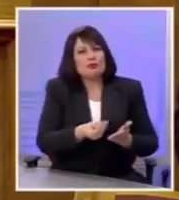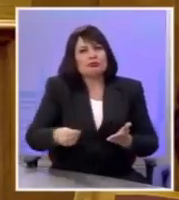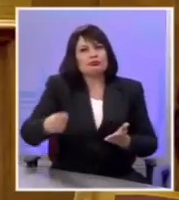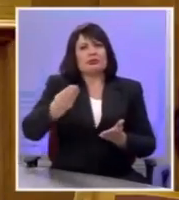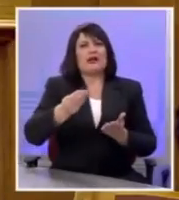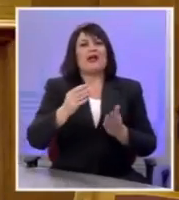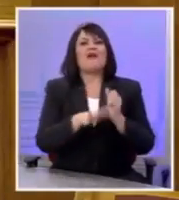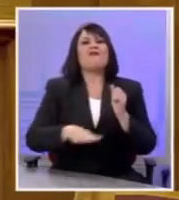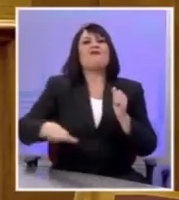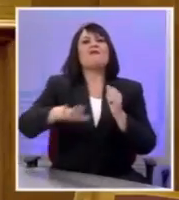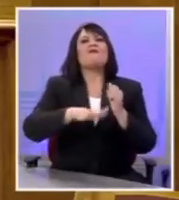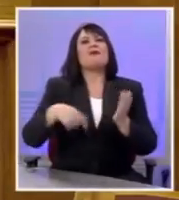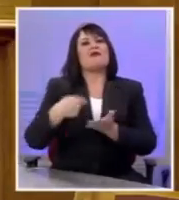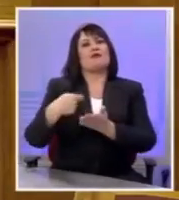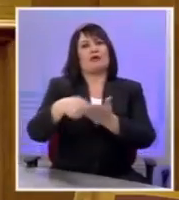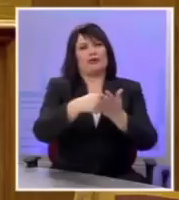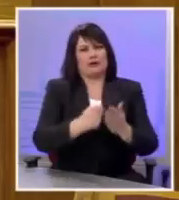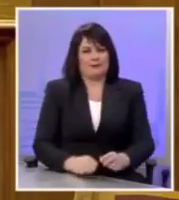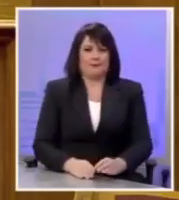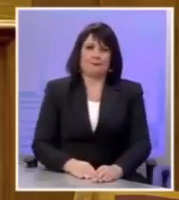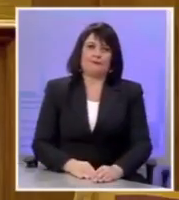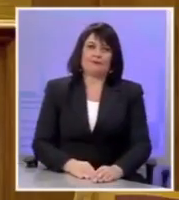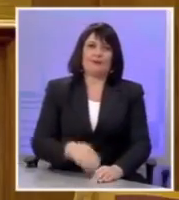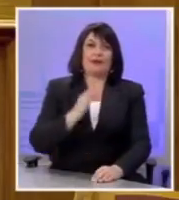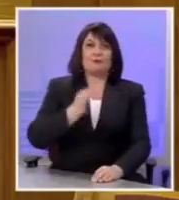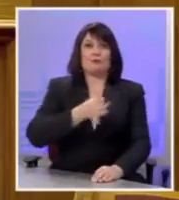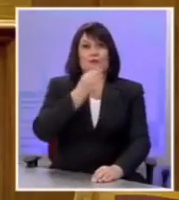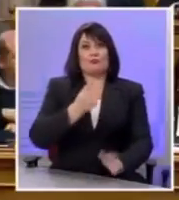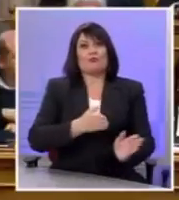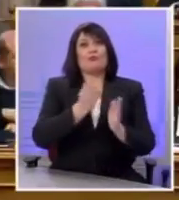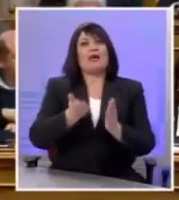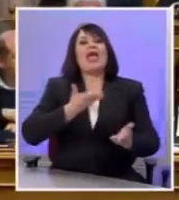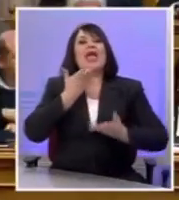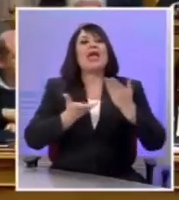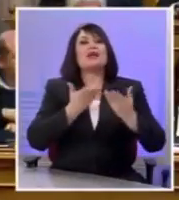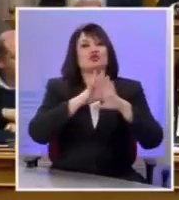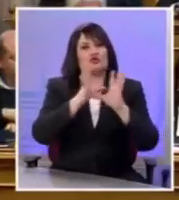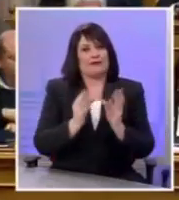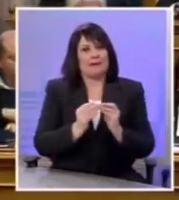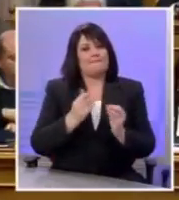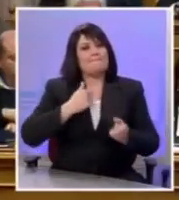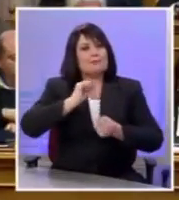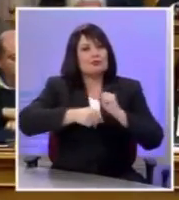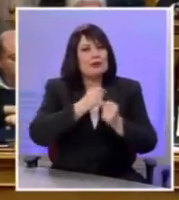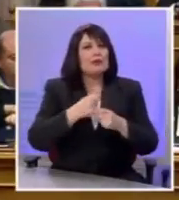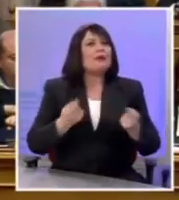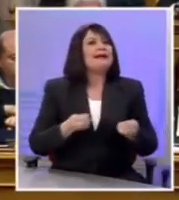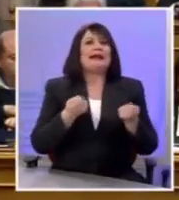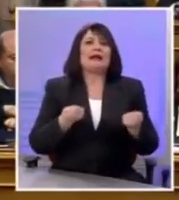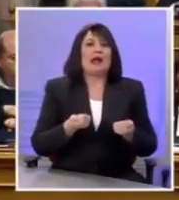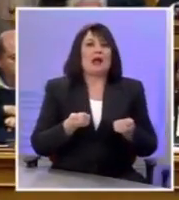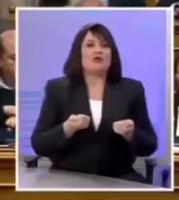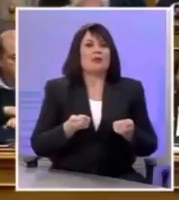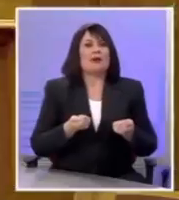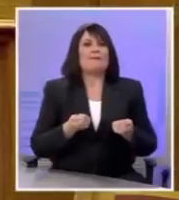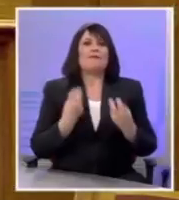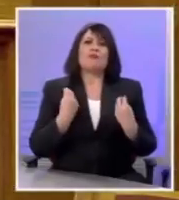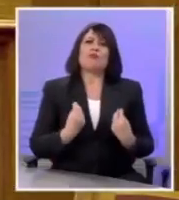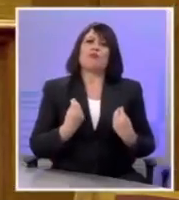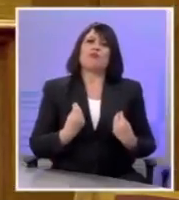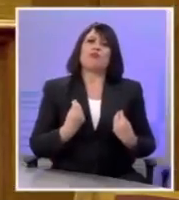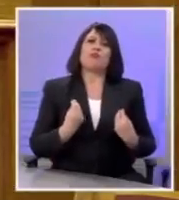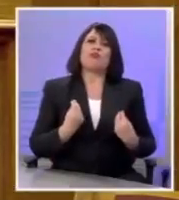φορολογικής βάσης. Μπορώ να μιλήσω και από τη μεριά των δαπανών, για αυτά που προσπαθούμε να κάνουμε για να είναι πιο καλή